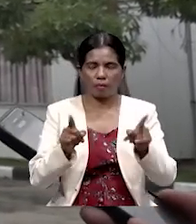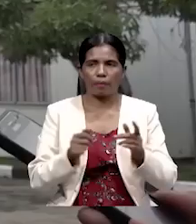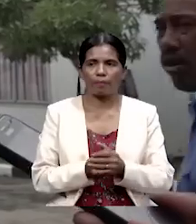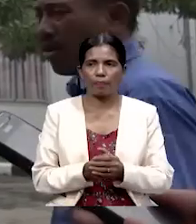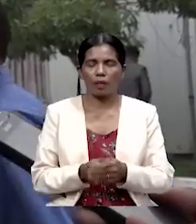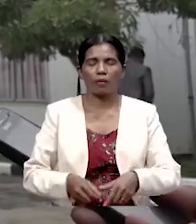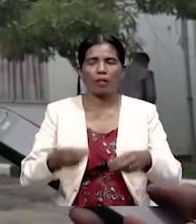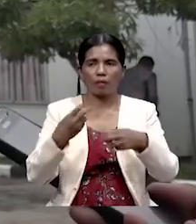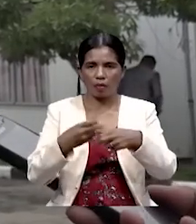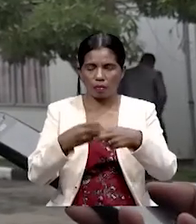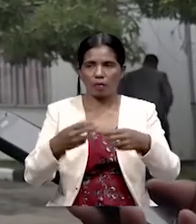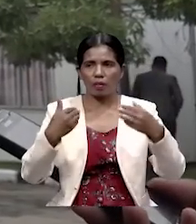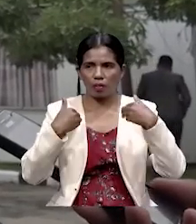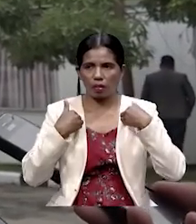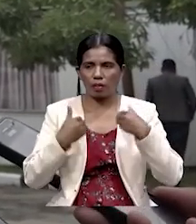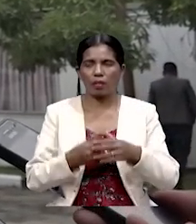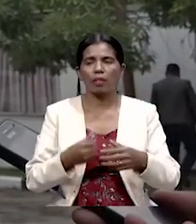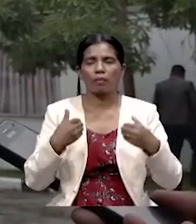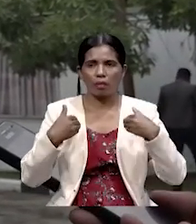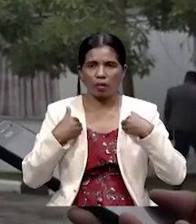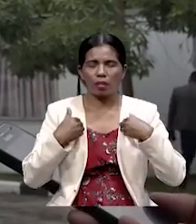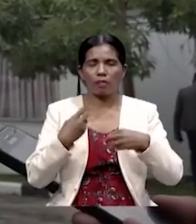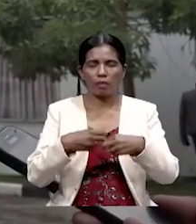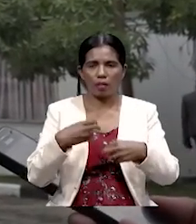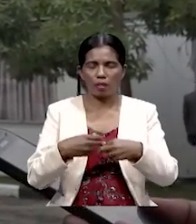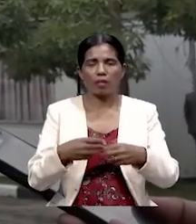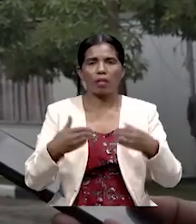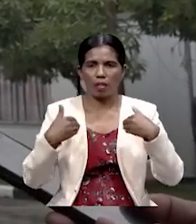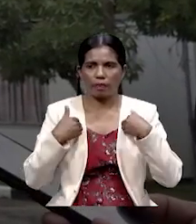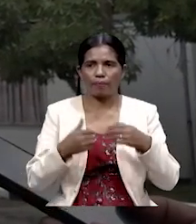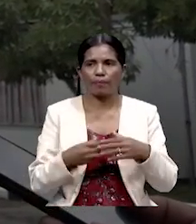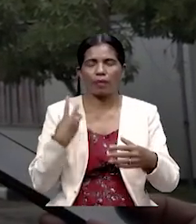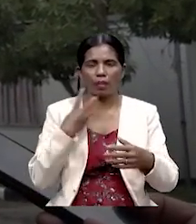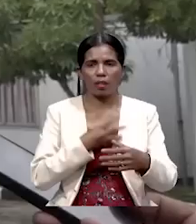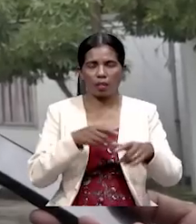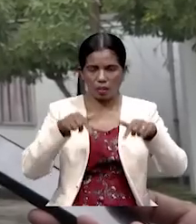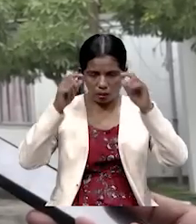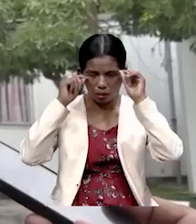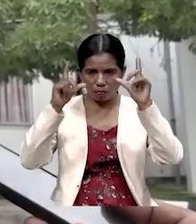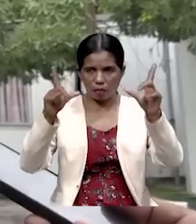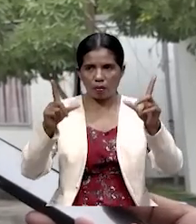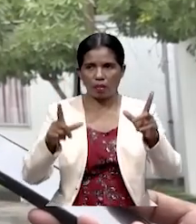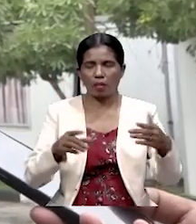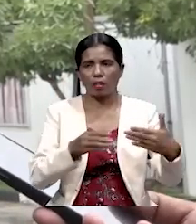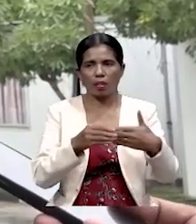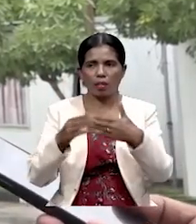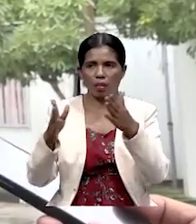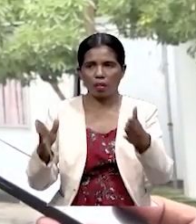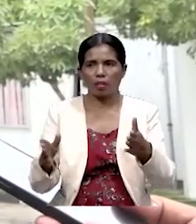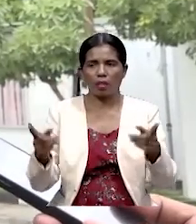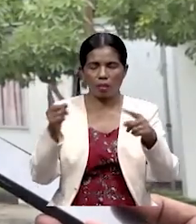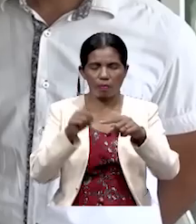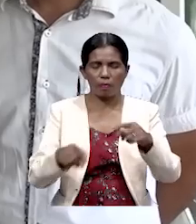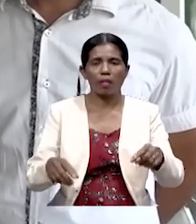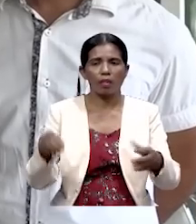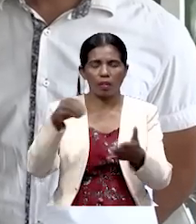impact mus iha, impact negatif ni iha. Signifika tak kita yang timur ne, di dalam sira la bela pelatuk kerja kamu terbalu baik tanya